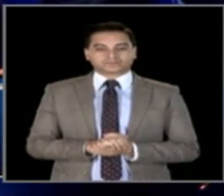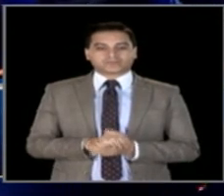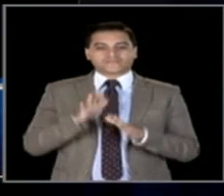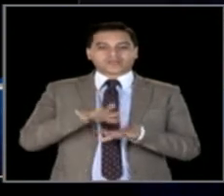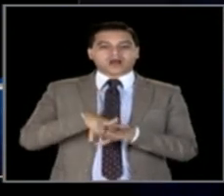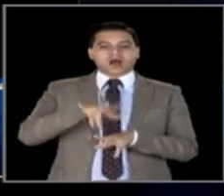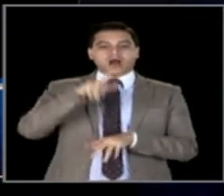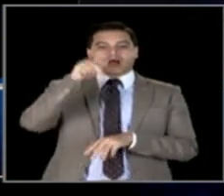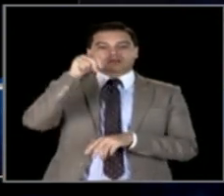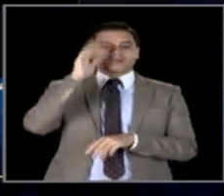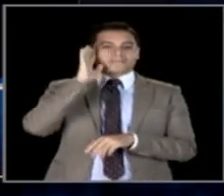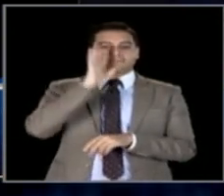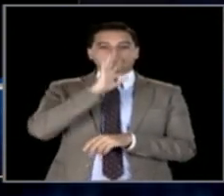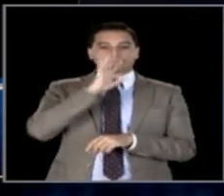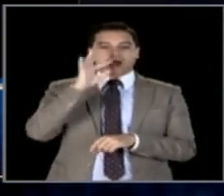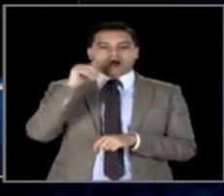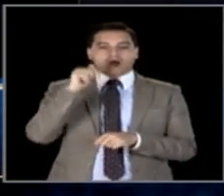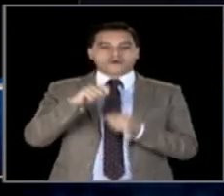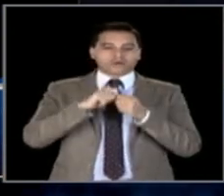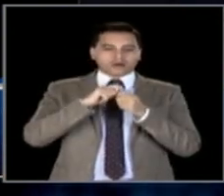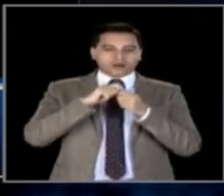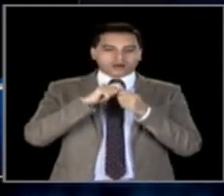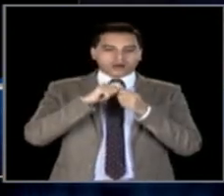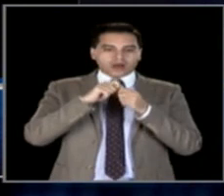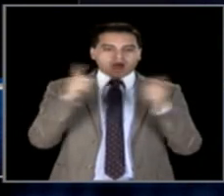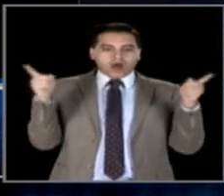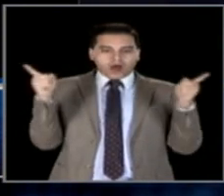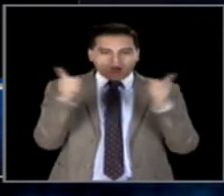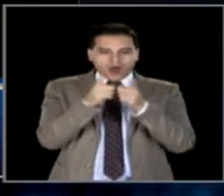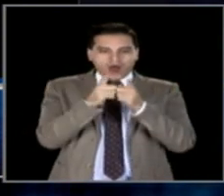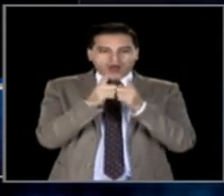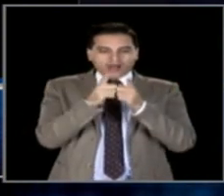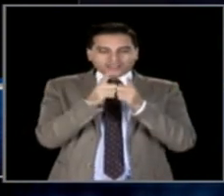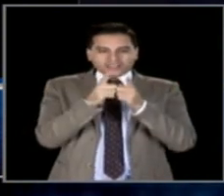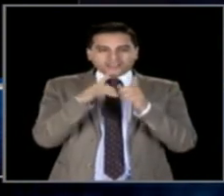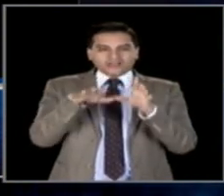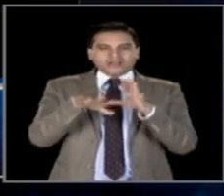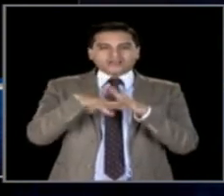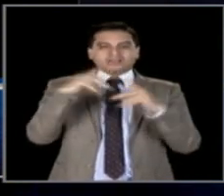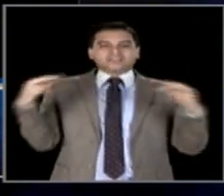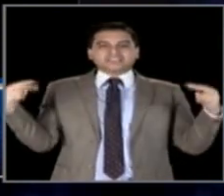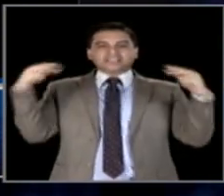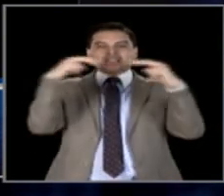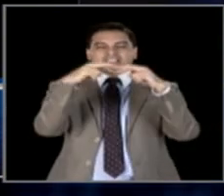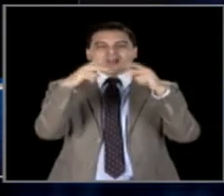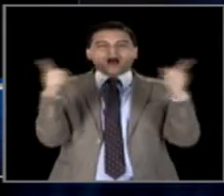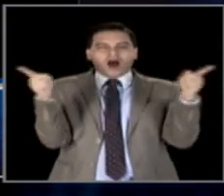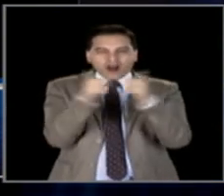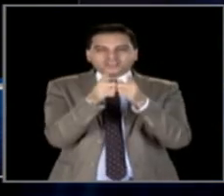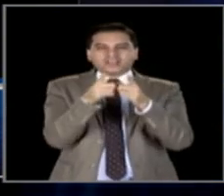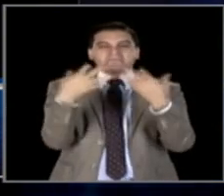يقع أقصر جسر في العالم بين البرتغال ودولة أخرى، فما